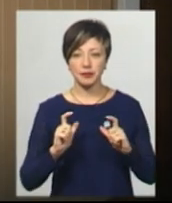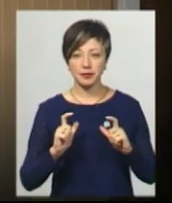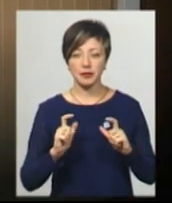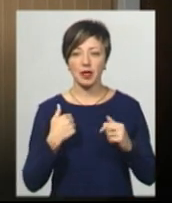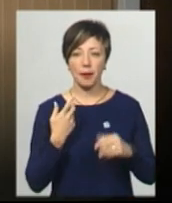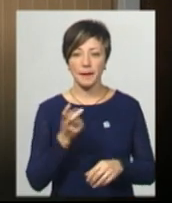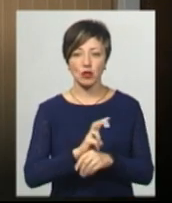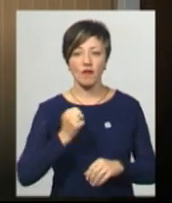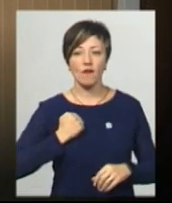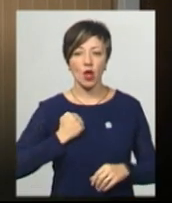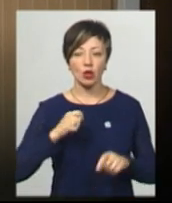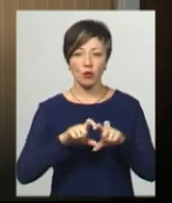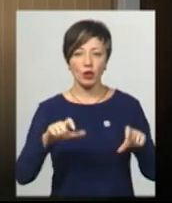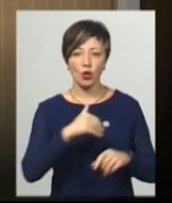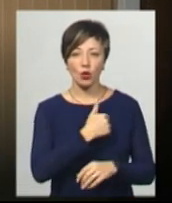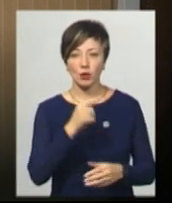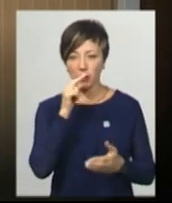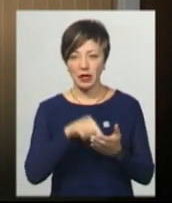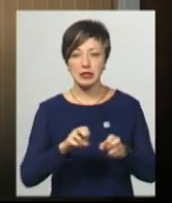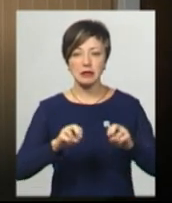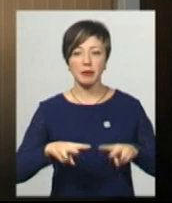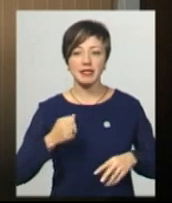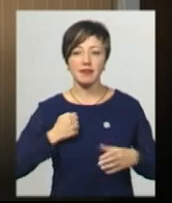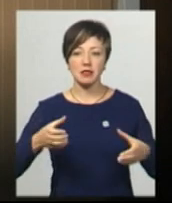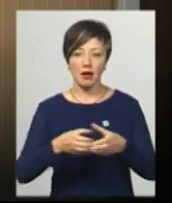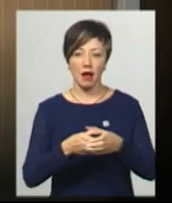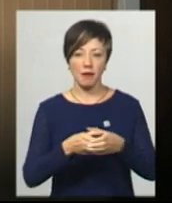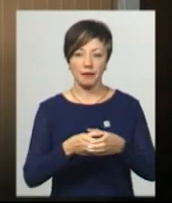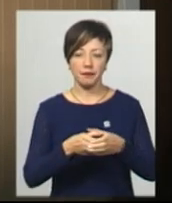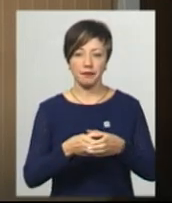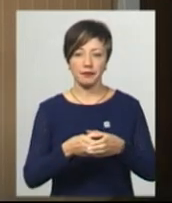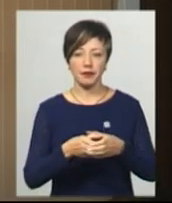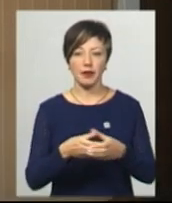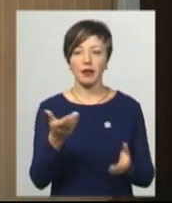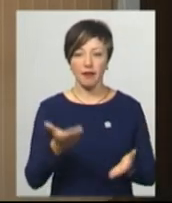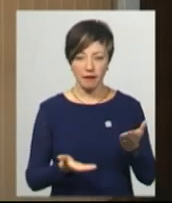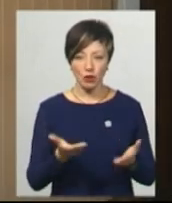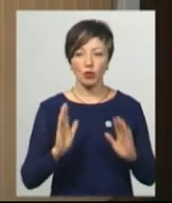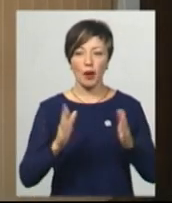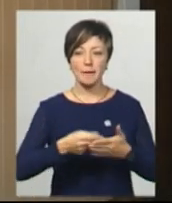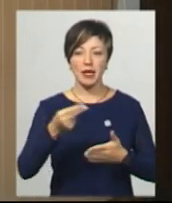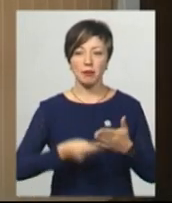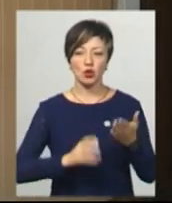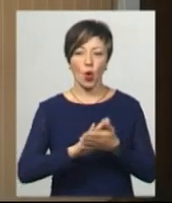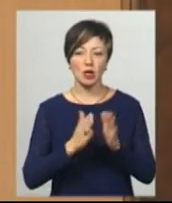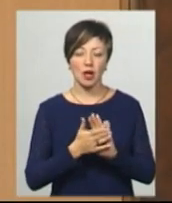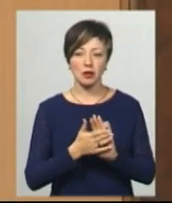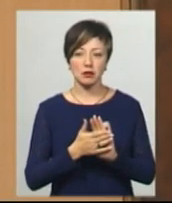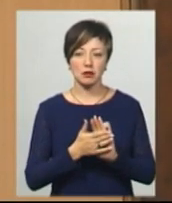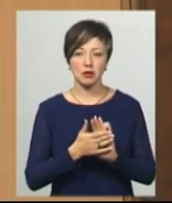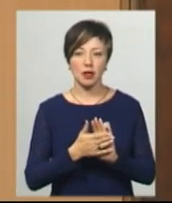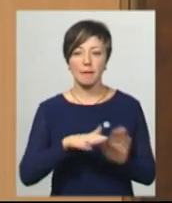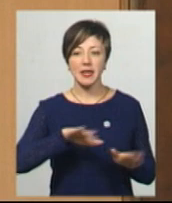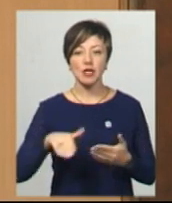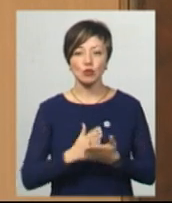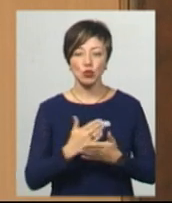висів у воєнкомат, а й хочу потрапити в спецвійська. І, мабуть, підпишу контракт після служби. Служити